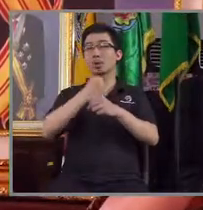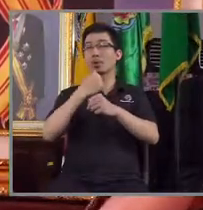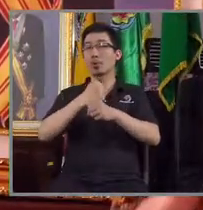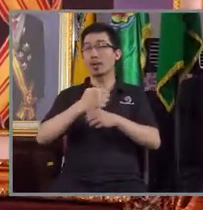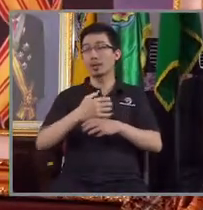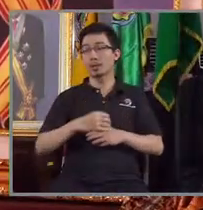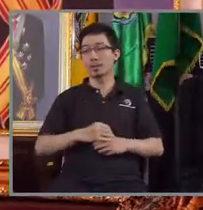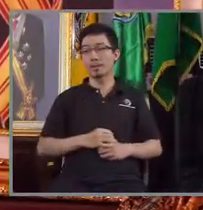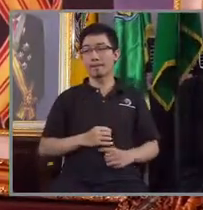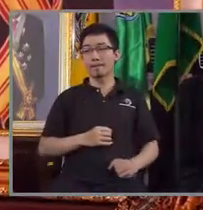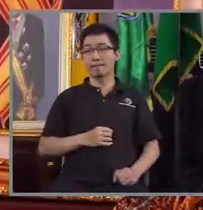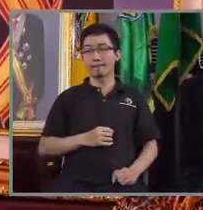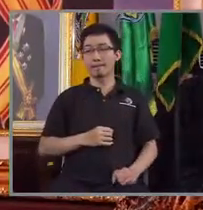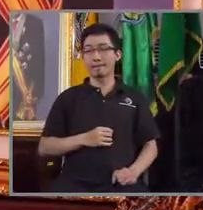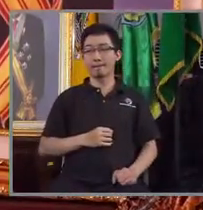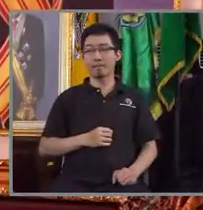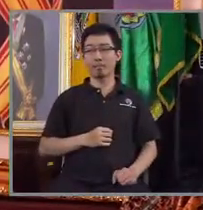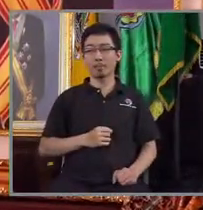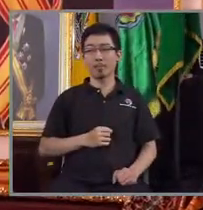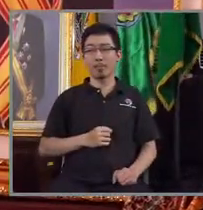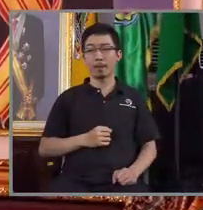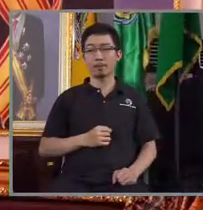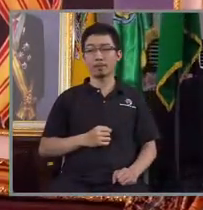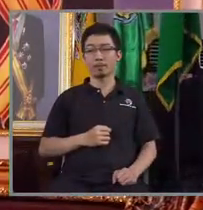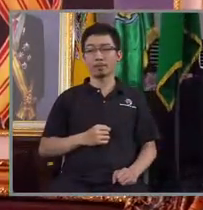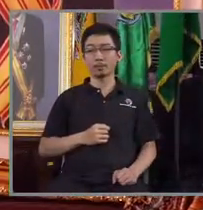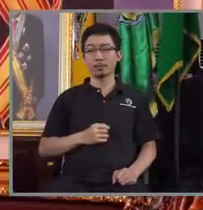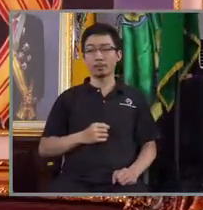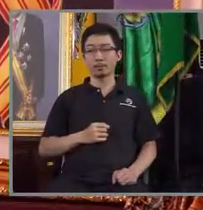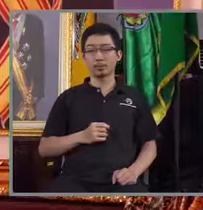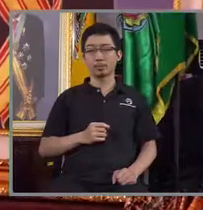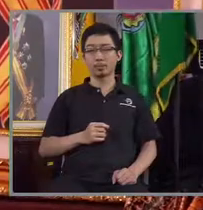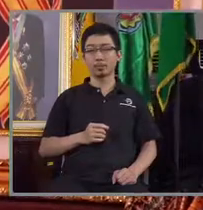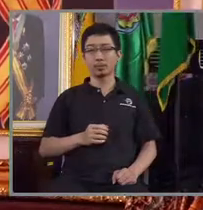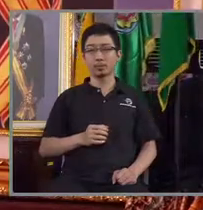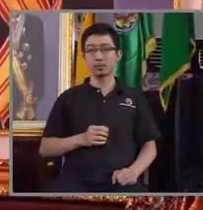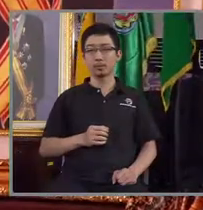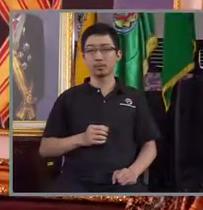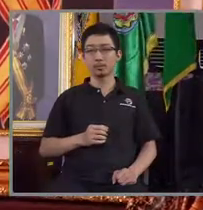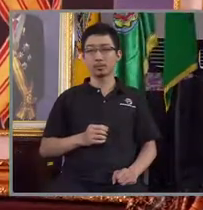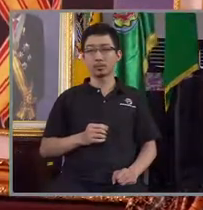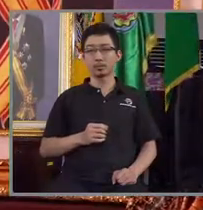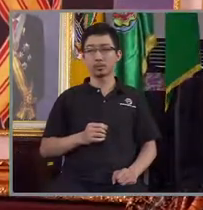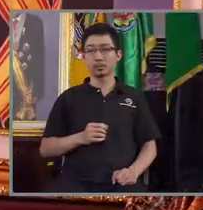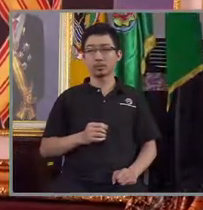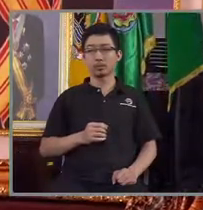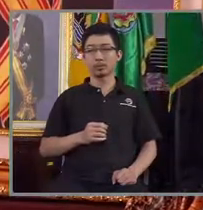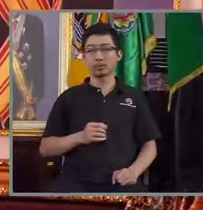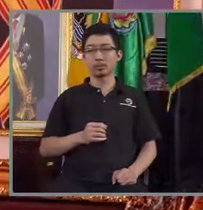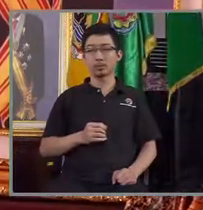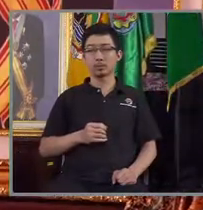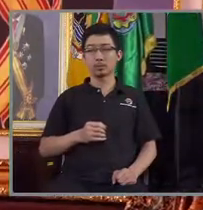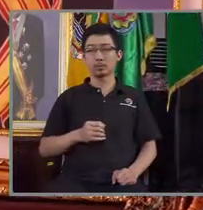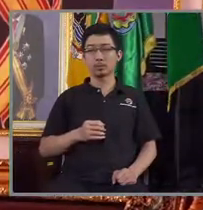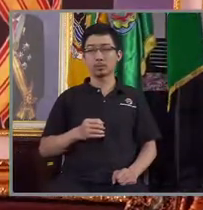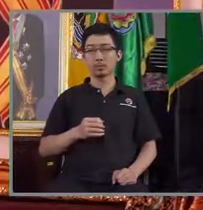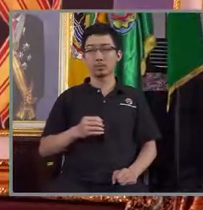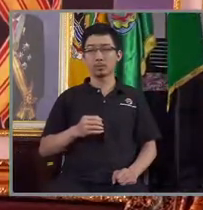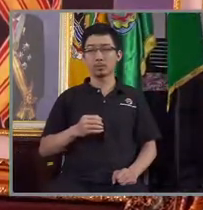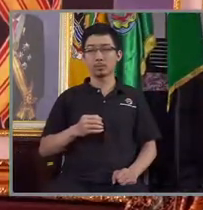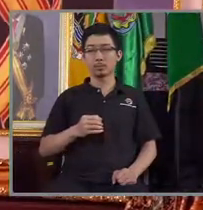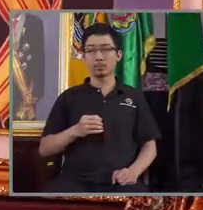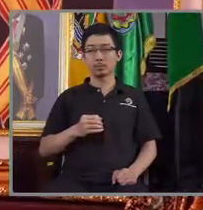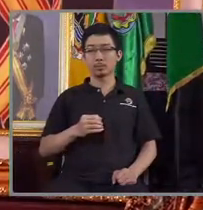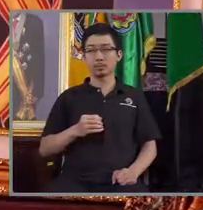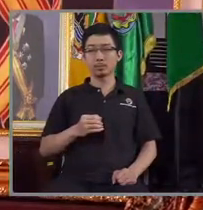poor nya itu adalah purwodadi-grobogan bayi buka ingin maju bersama seperti Kendal